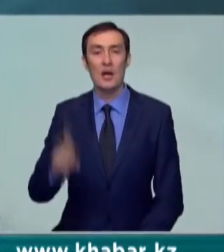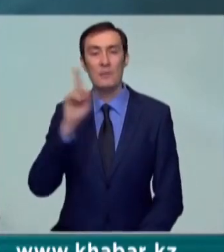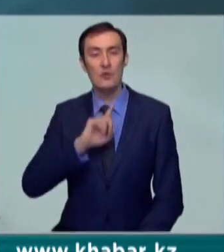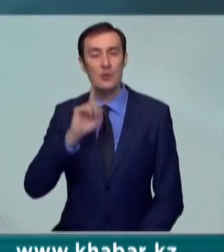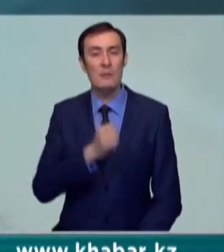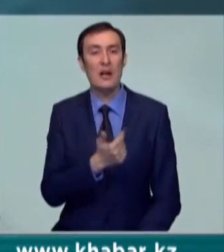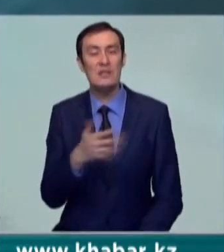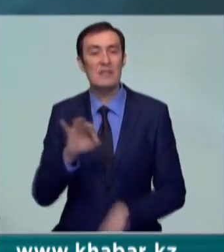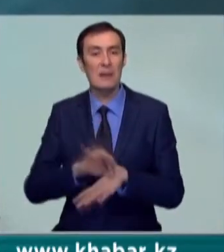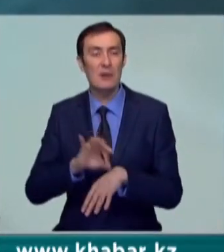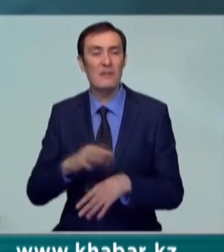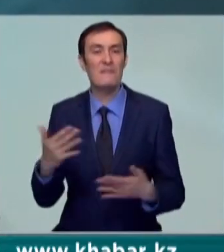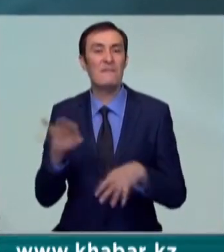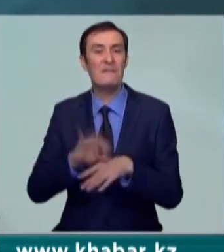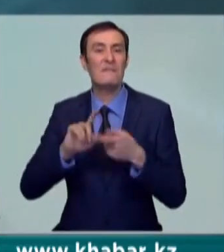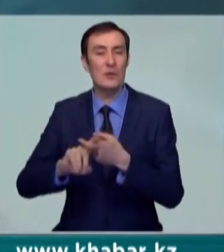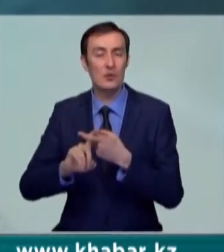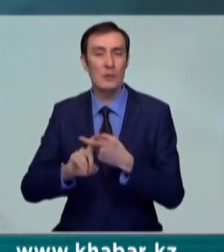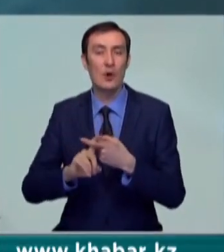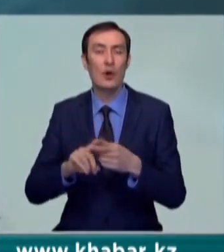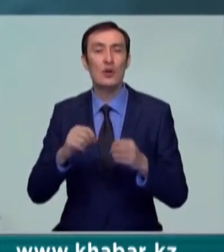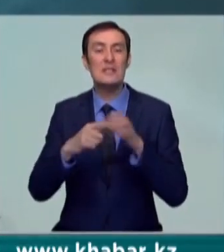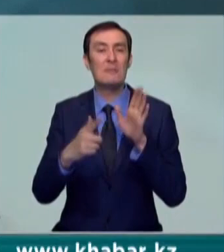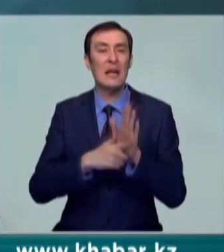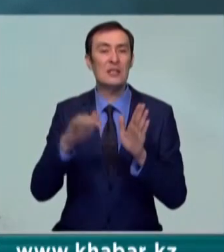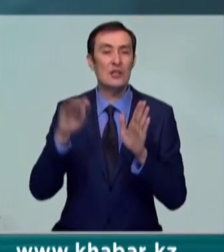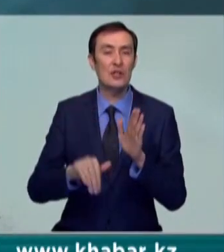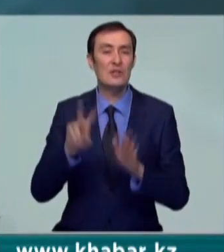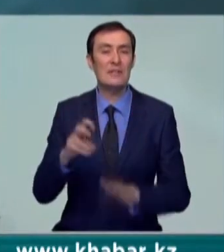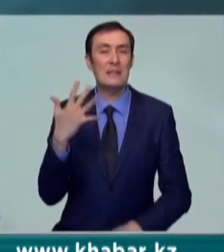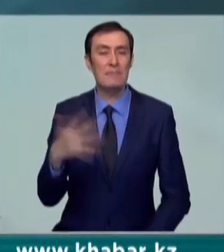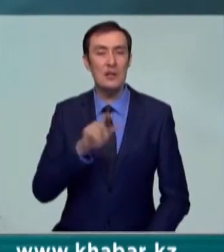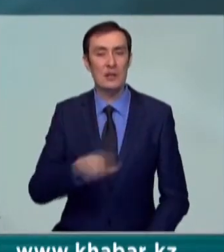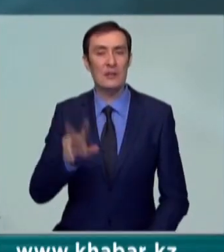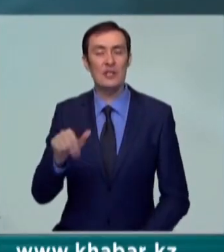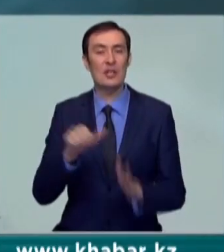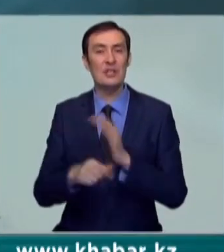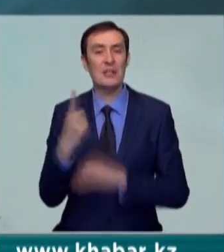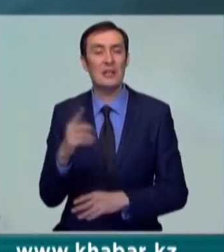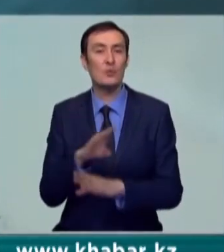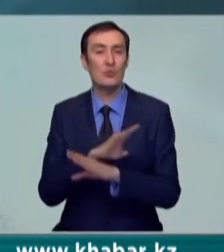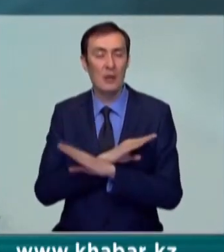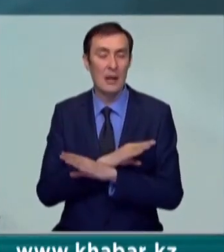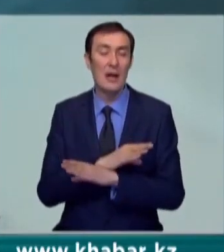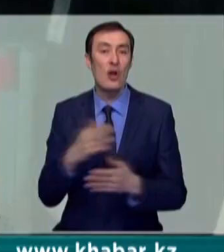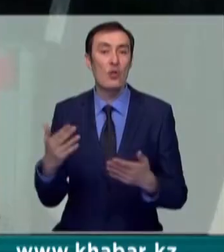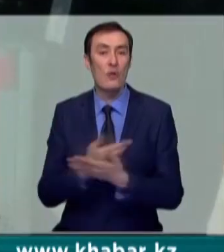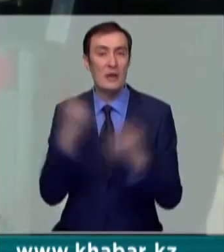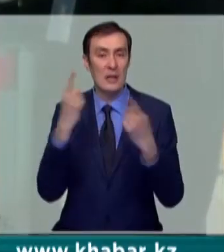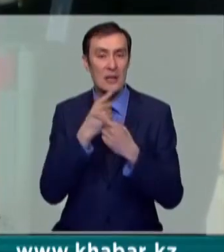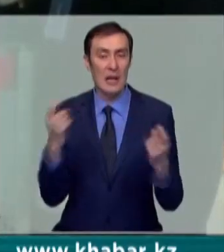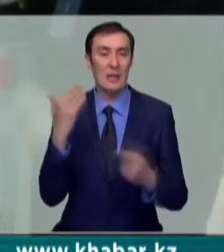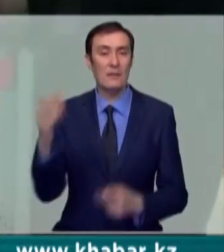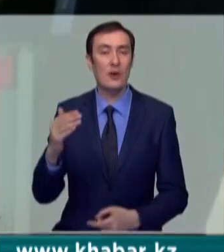Между тем, число заболевших коронавирусом достигло 17205 человек. 361 скончался. Обновленные